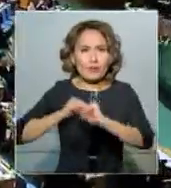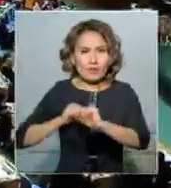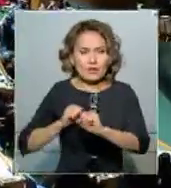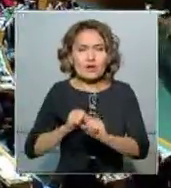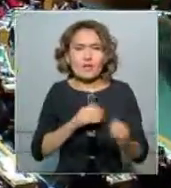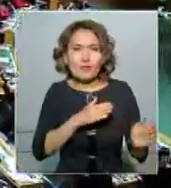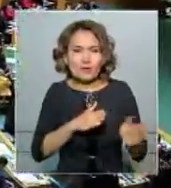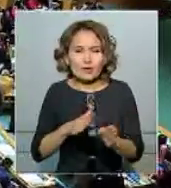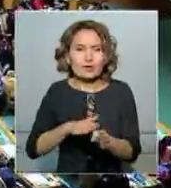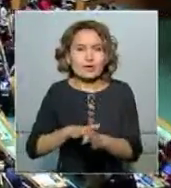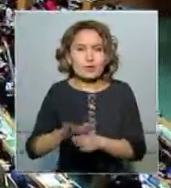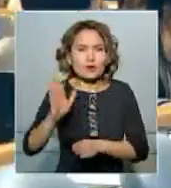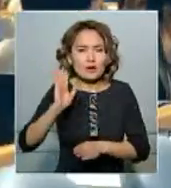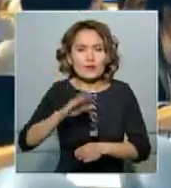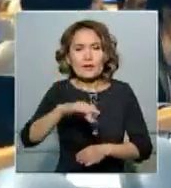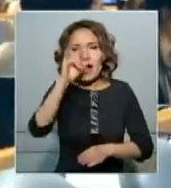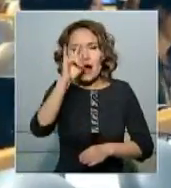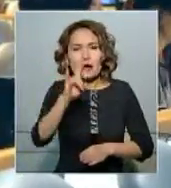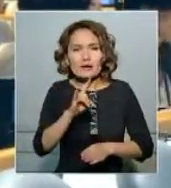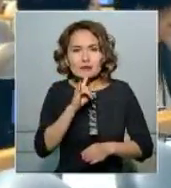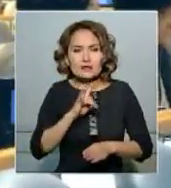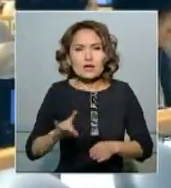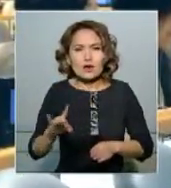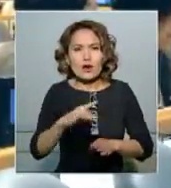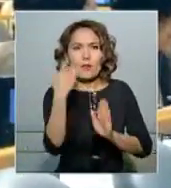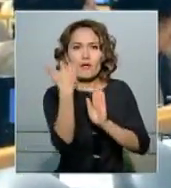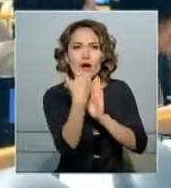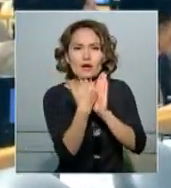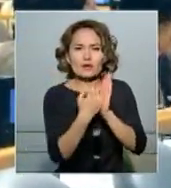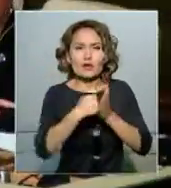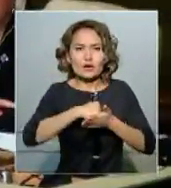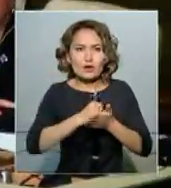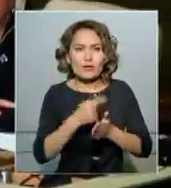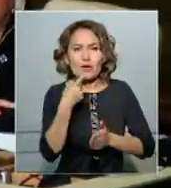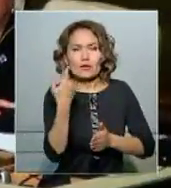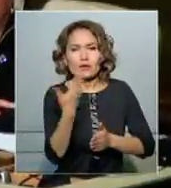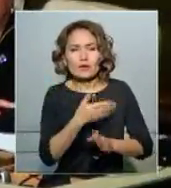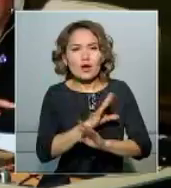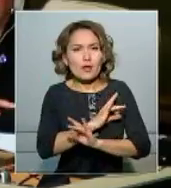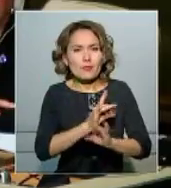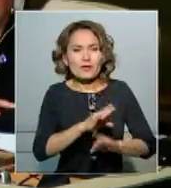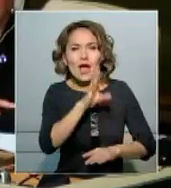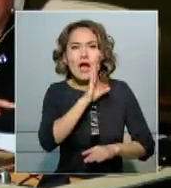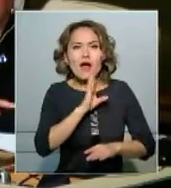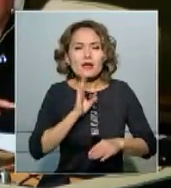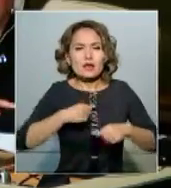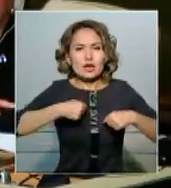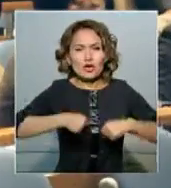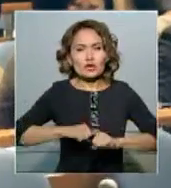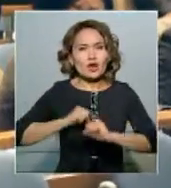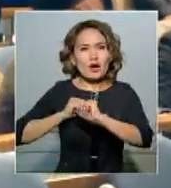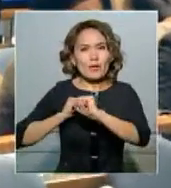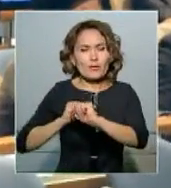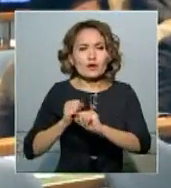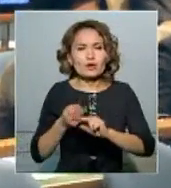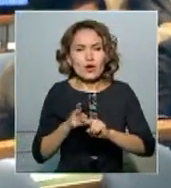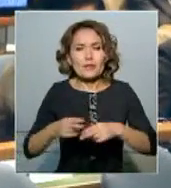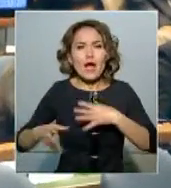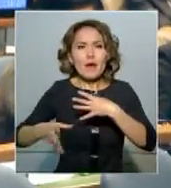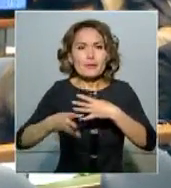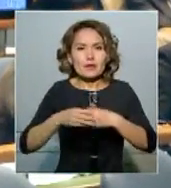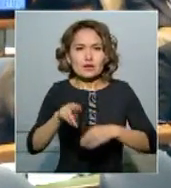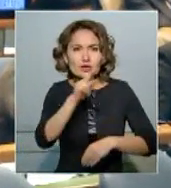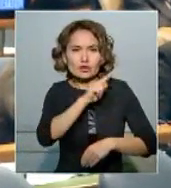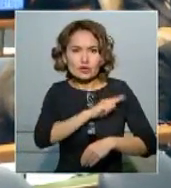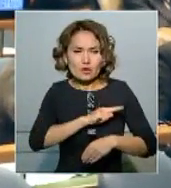сессияға қатысушыларға елімізде қабылданған гендерлік теңдік стратегиясы туралы баяндап, әйелдердің құқықтары мен мүмкіндіктерін кеңейту жөнінде бірлескен жұмыс